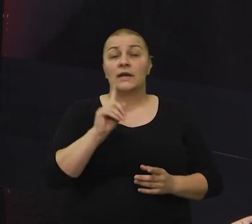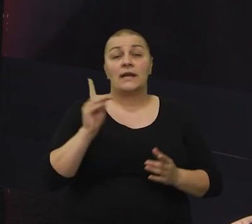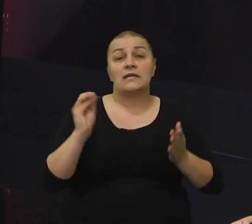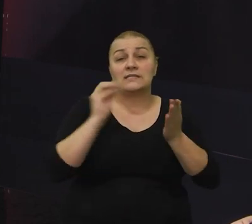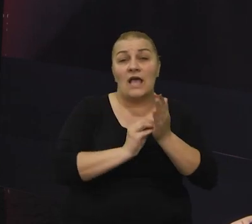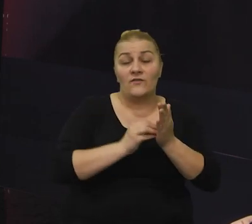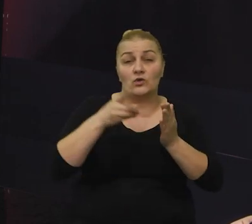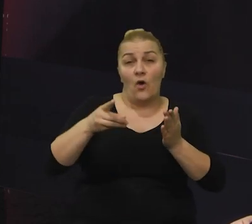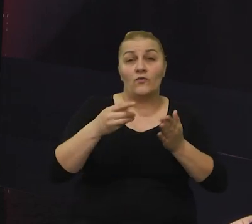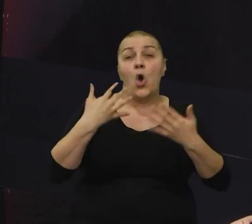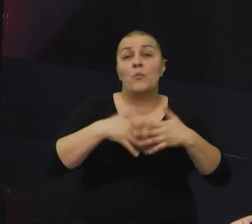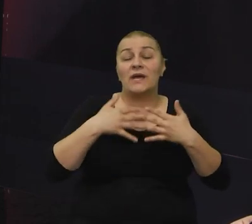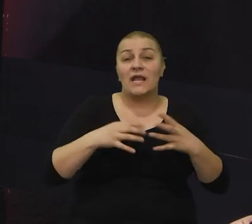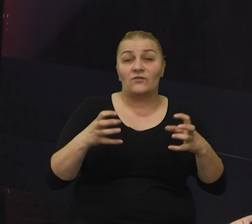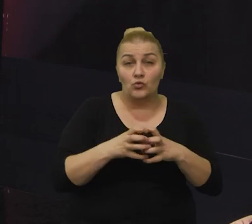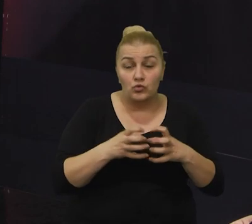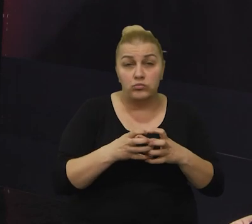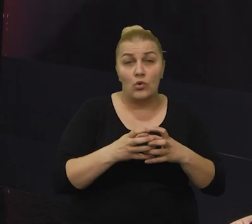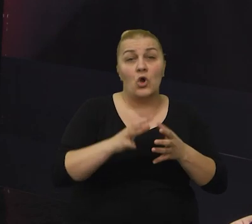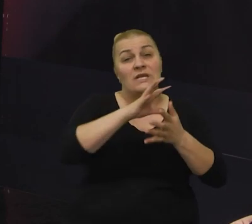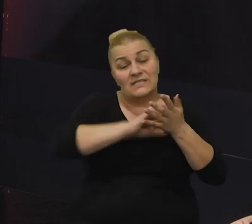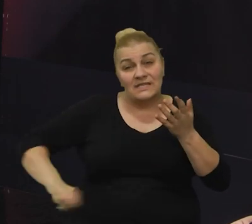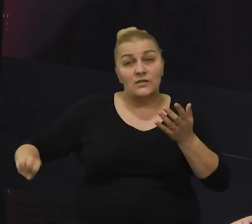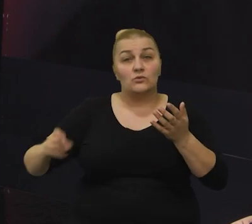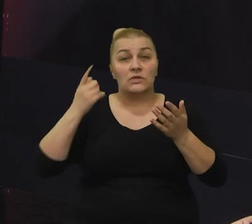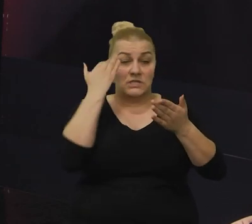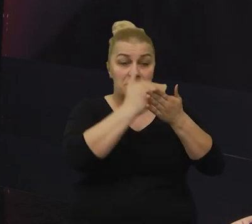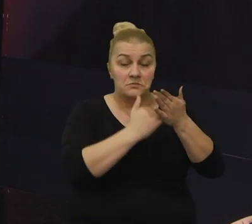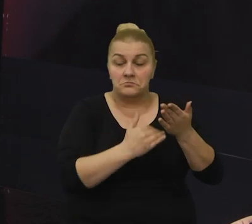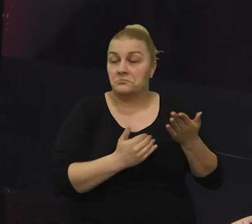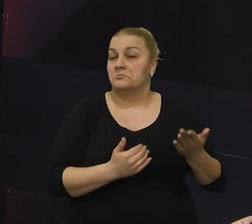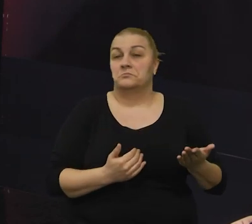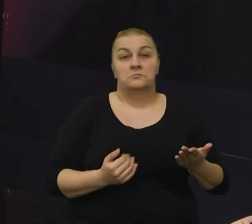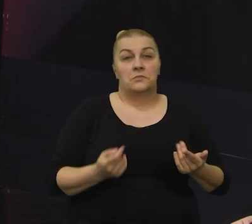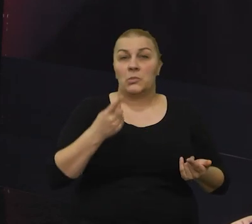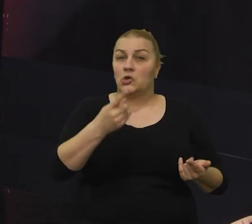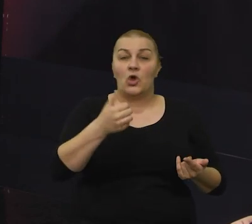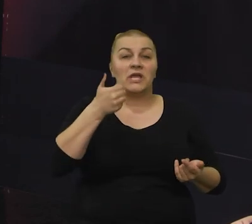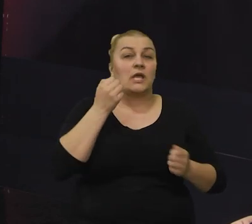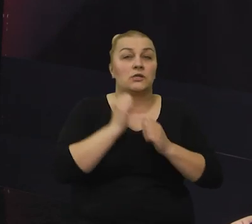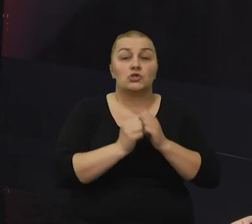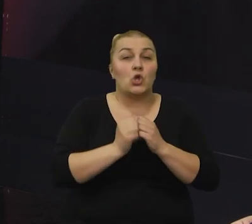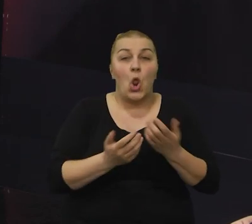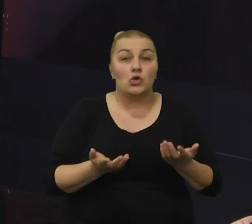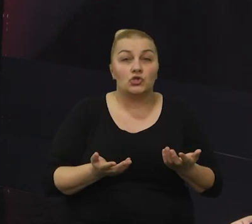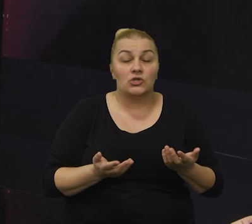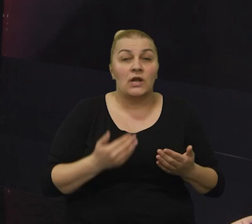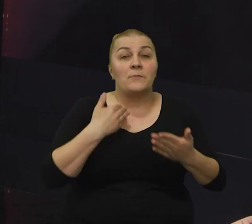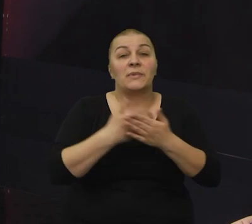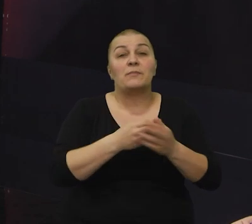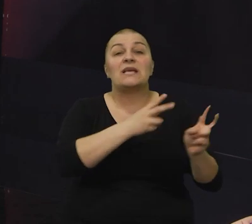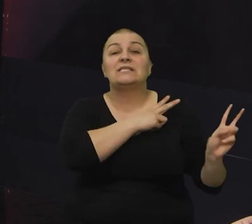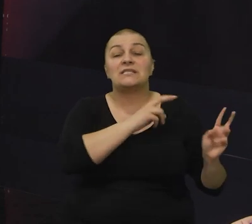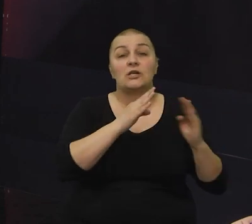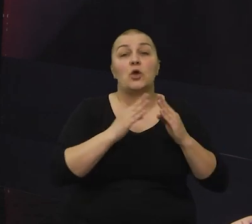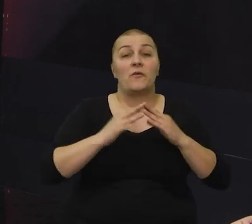Ne staviti operativnu grupu, ne spomenuti opće, skinuti iz zemljovida, to je jedan zločin